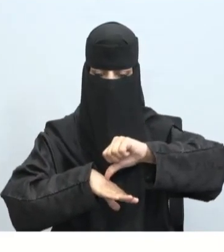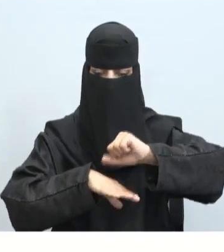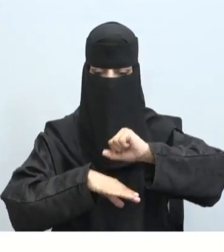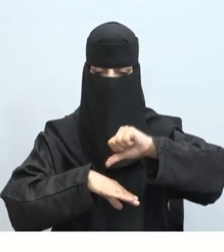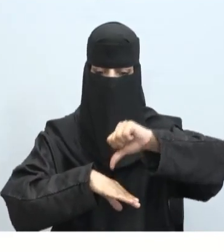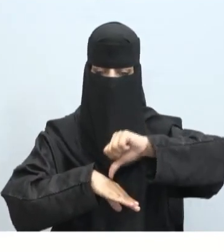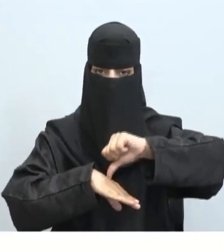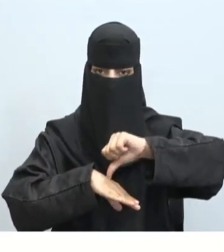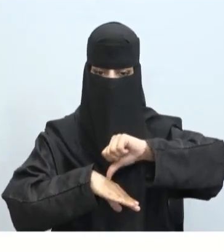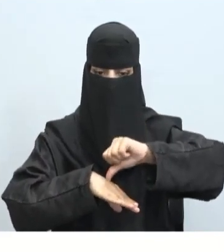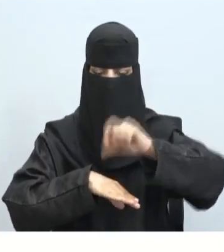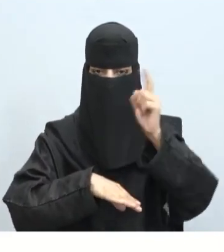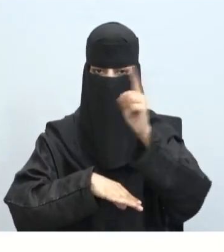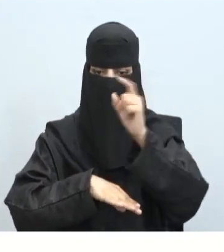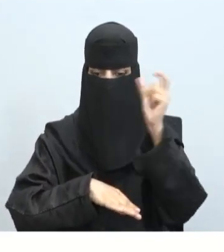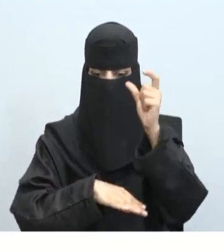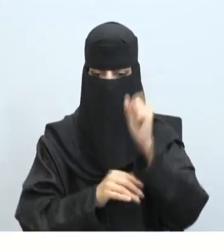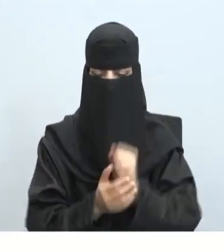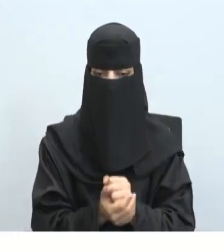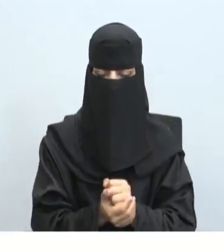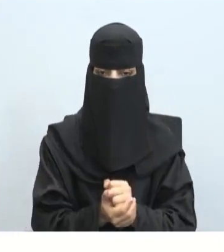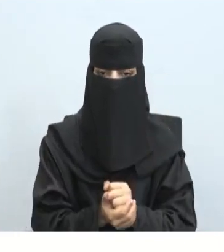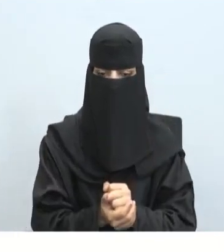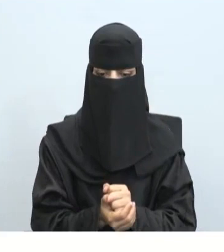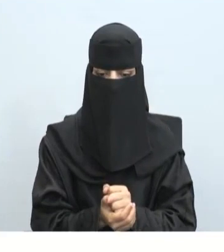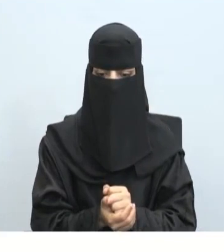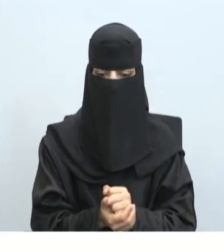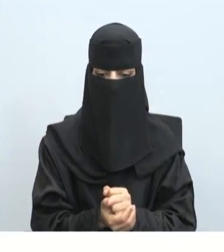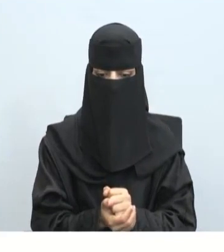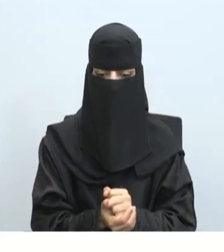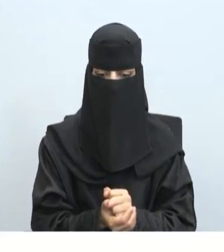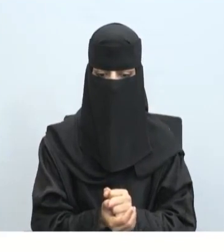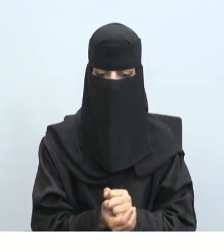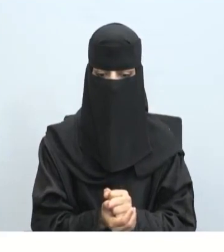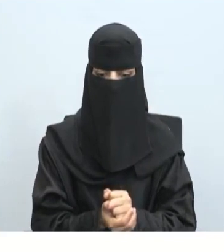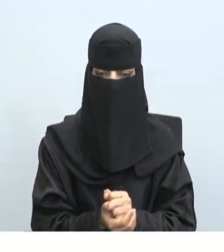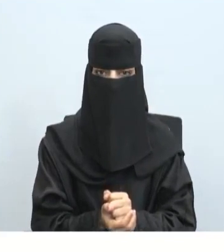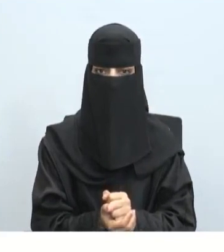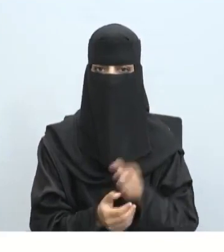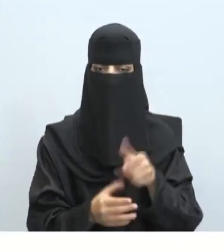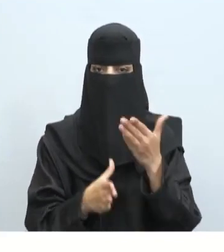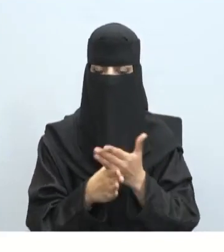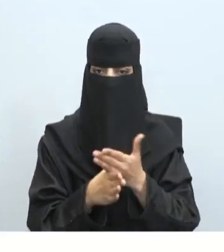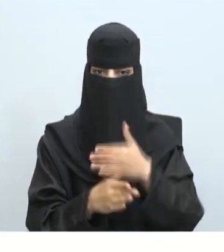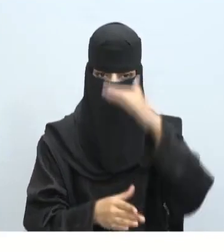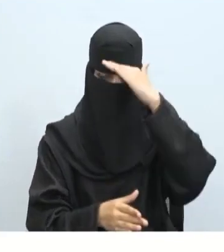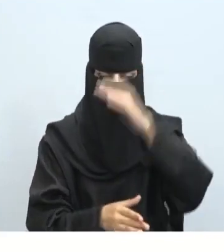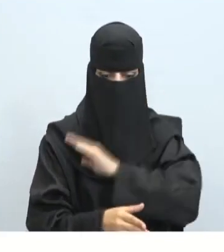لتكون عواصم للدول الاسلاميه واما لاغراض